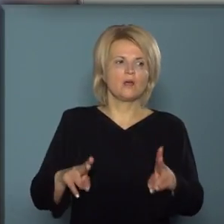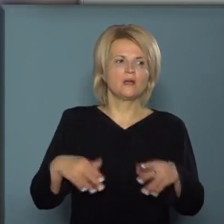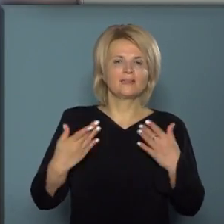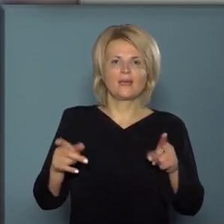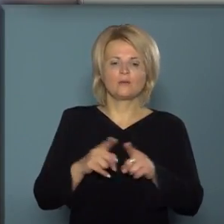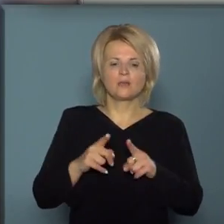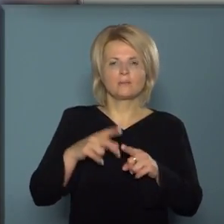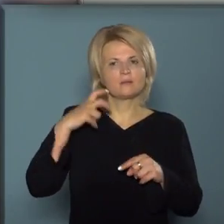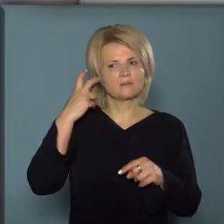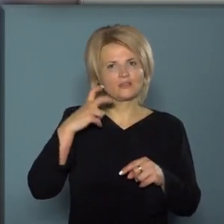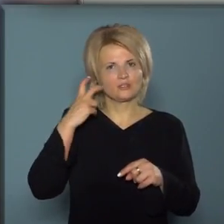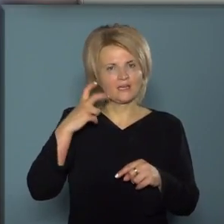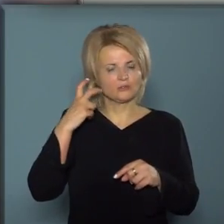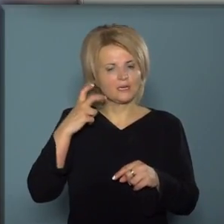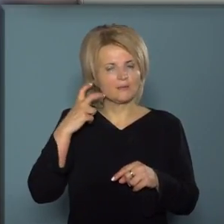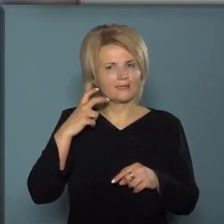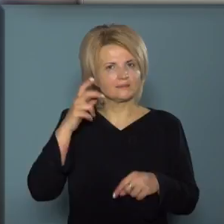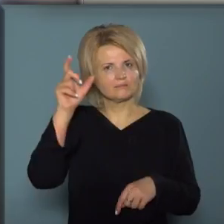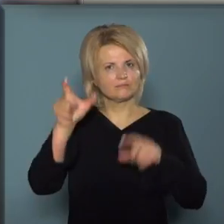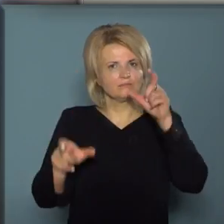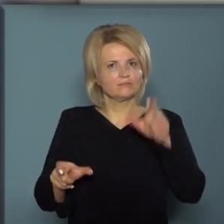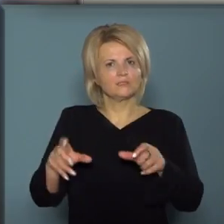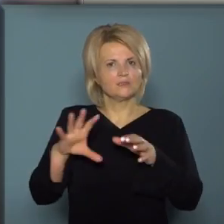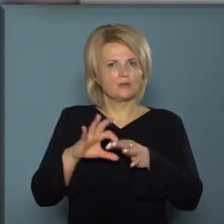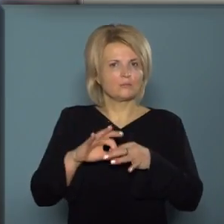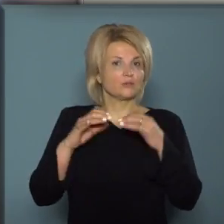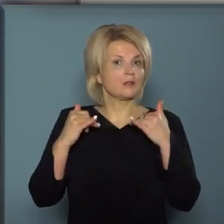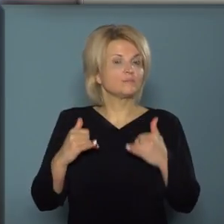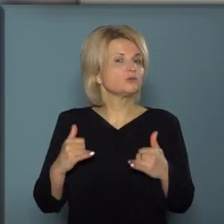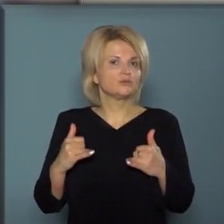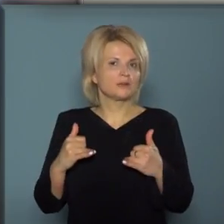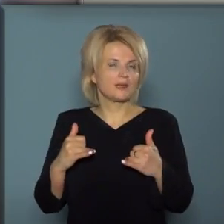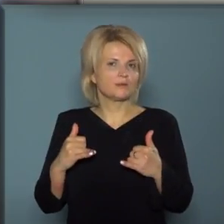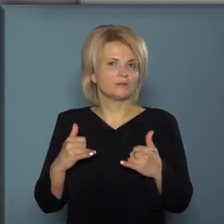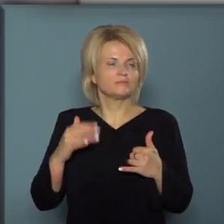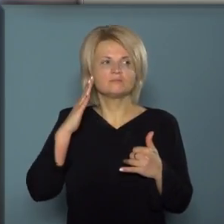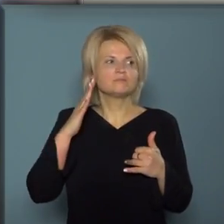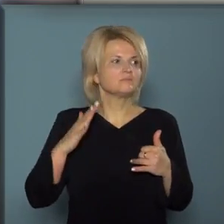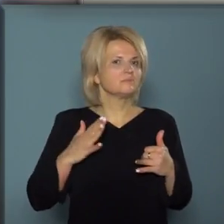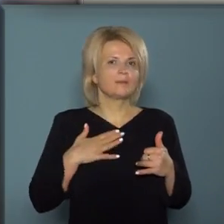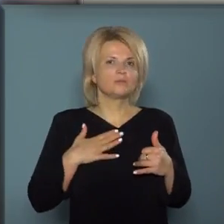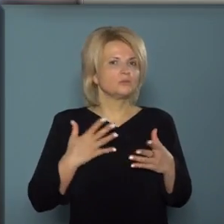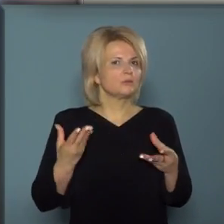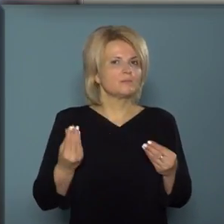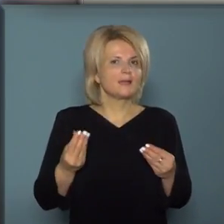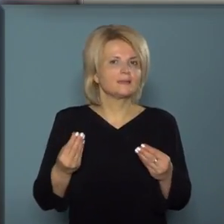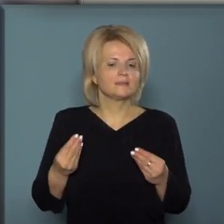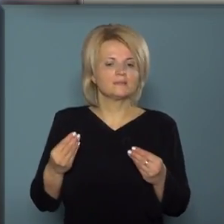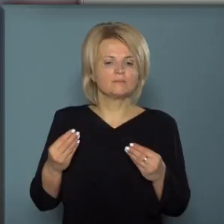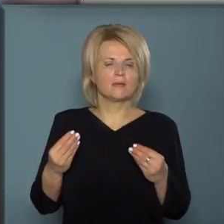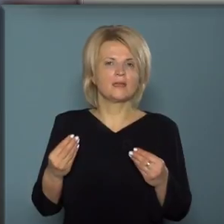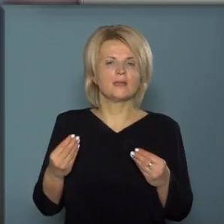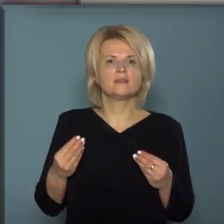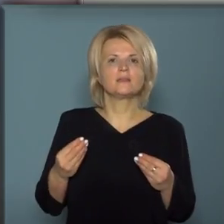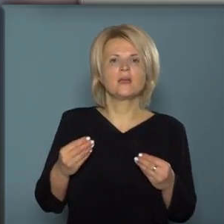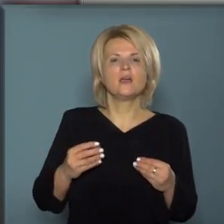a pesterzsébetiekre is vonatkozik mostanában. Nem tudom, hogy mennyire